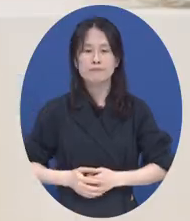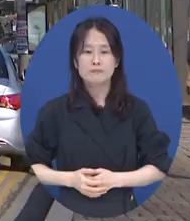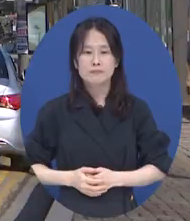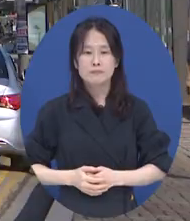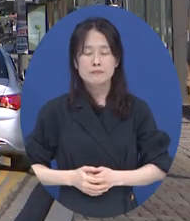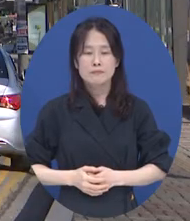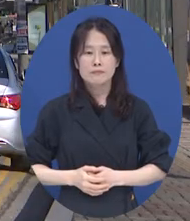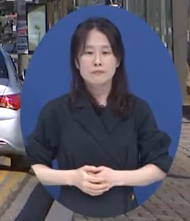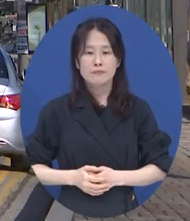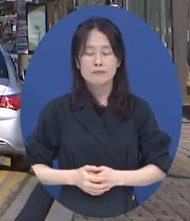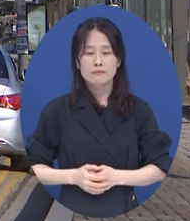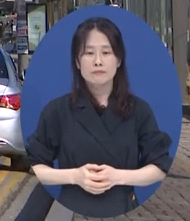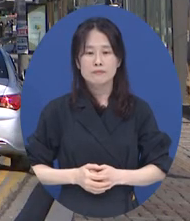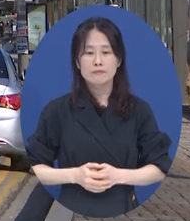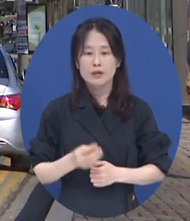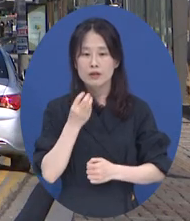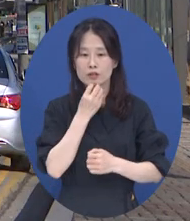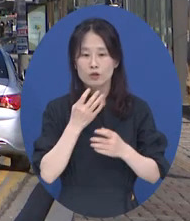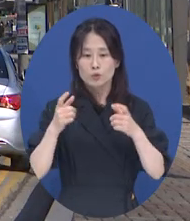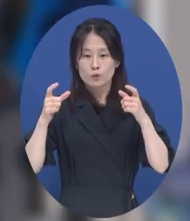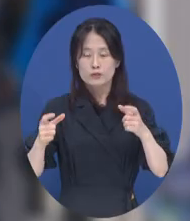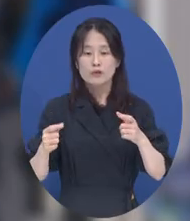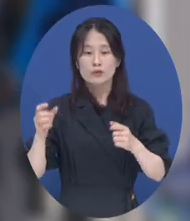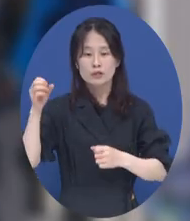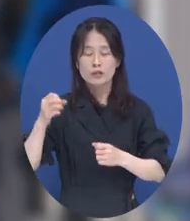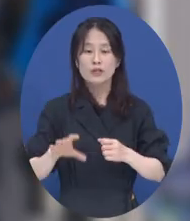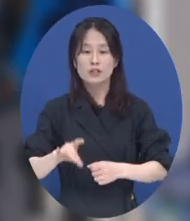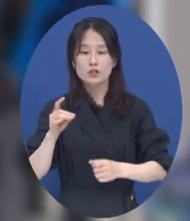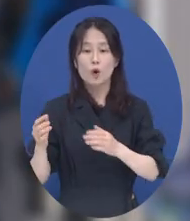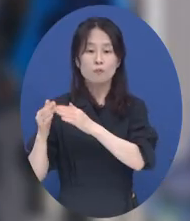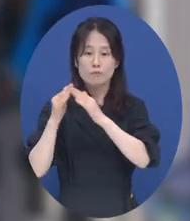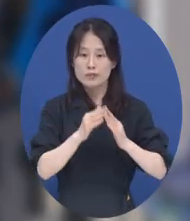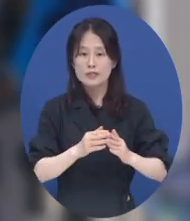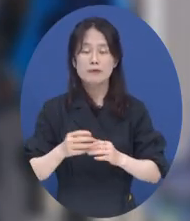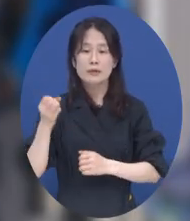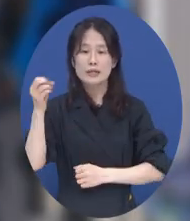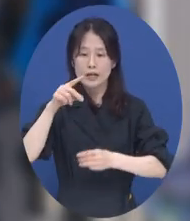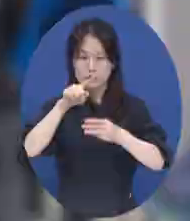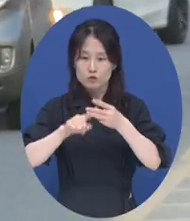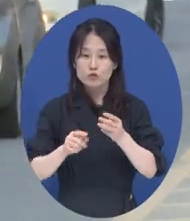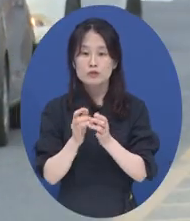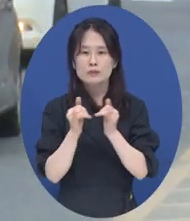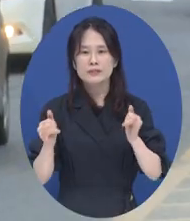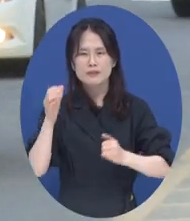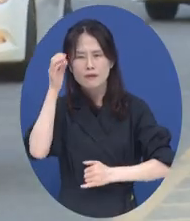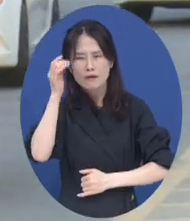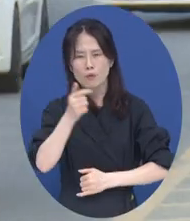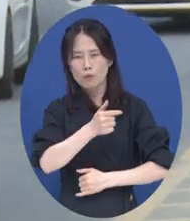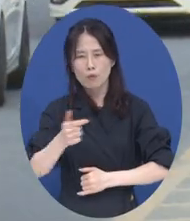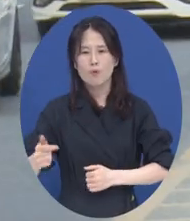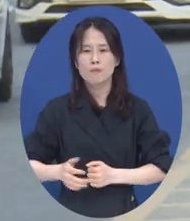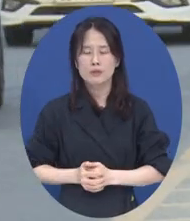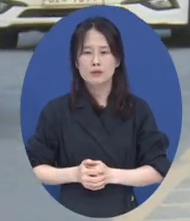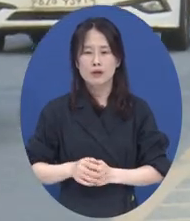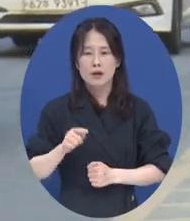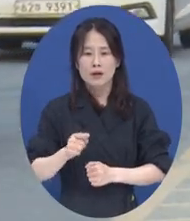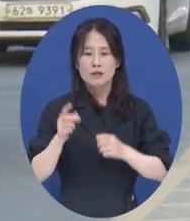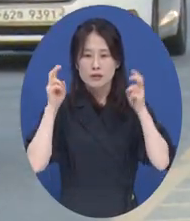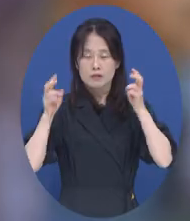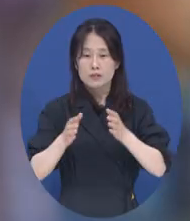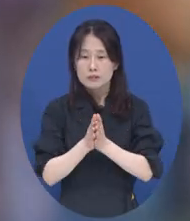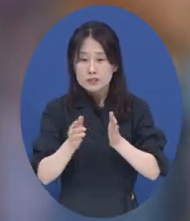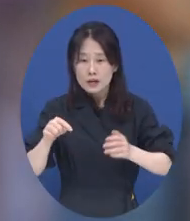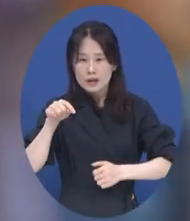기원합니다. 경기도 산하기관이 처음 들어선 양주 시민들의 기대도 높습니다. 경기교통공사